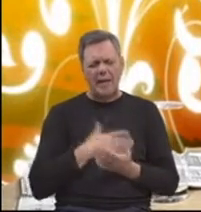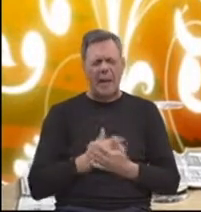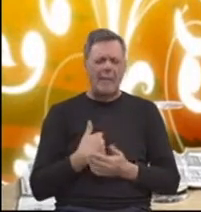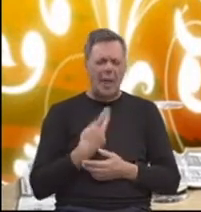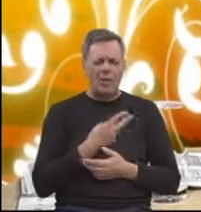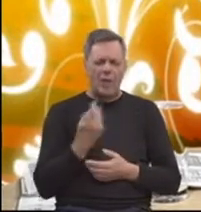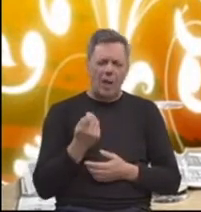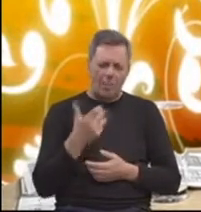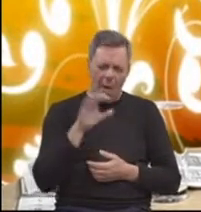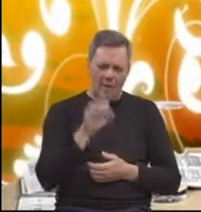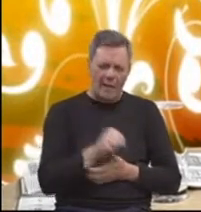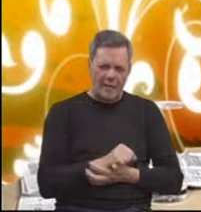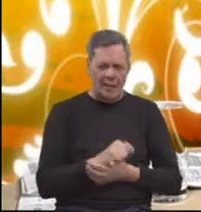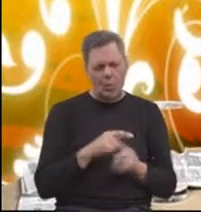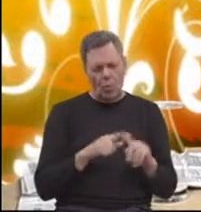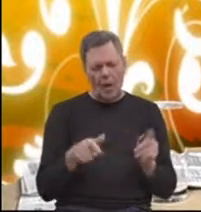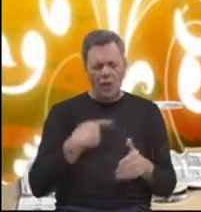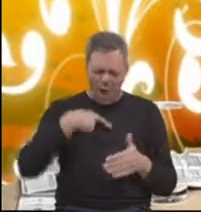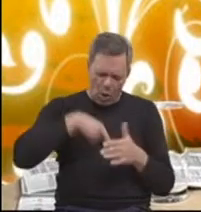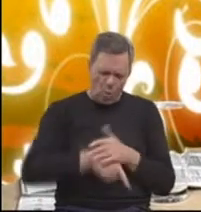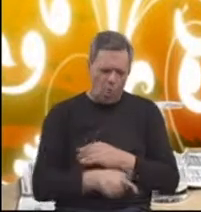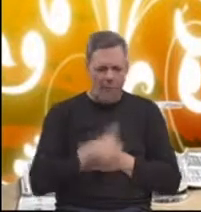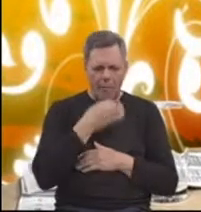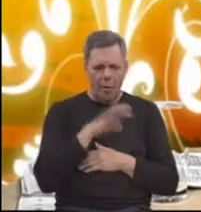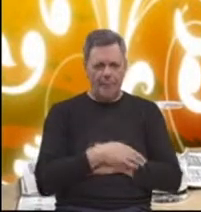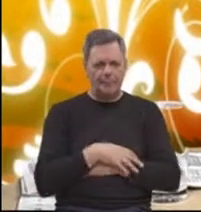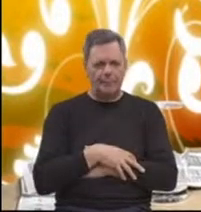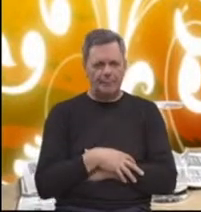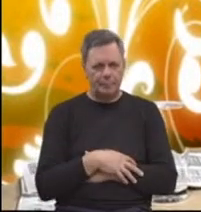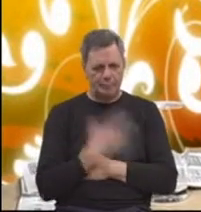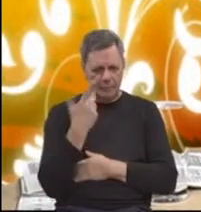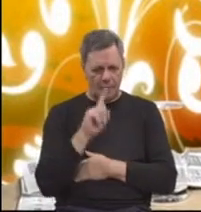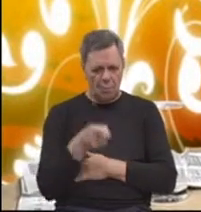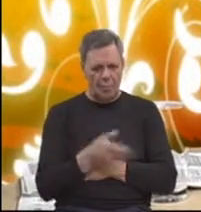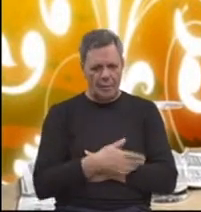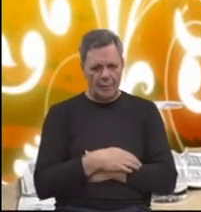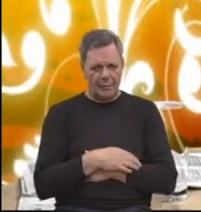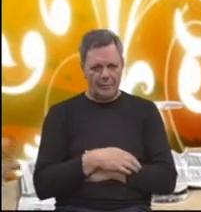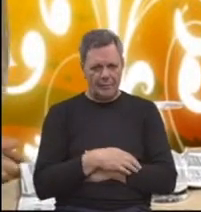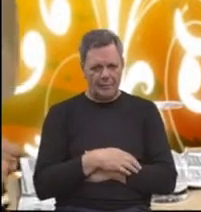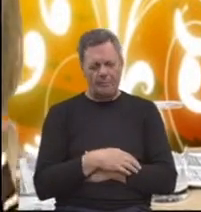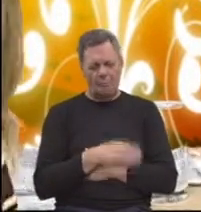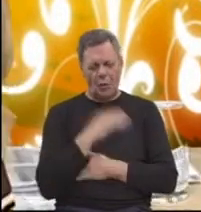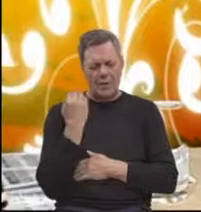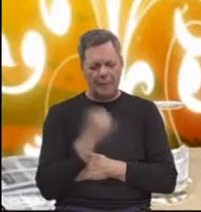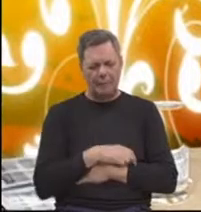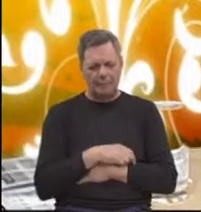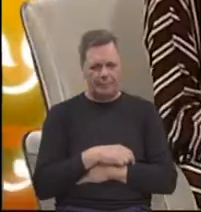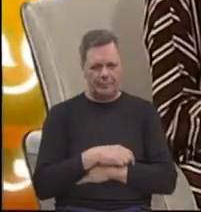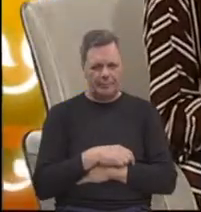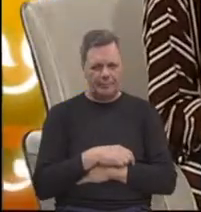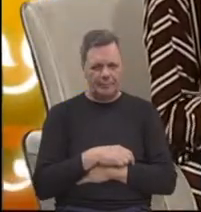gledatelji malo shvate drugačije, dublje i bolje. Evo, dajem vam 3 minute, jel vam dosta? 3 minute je dovoljno, sigurno.